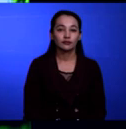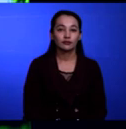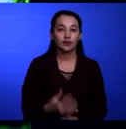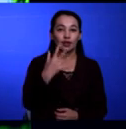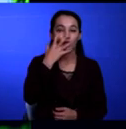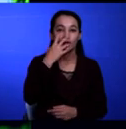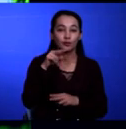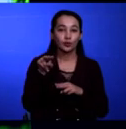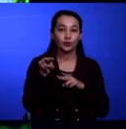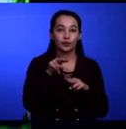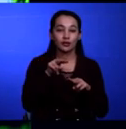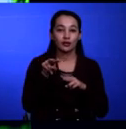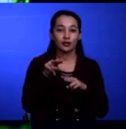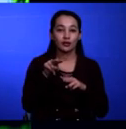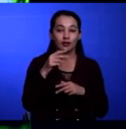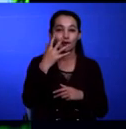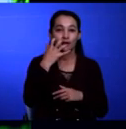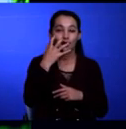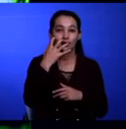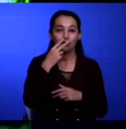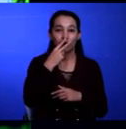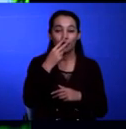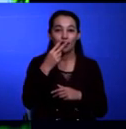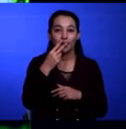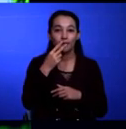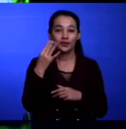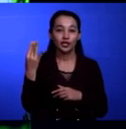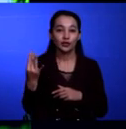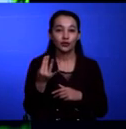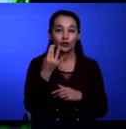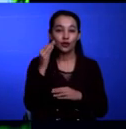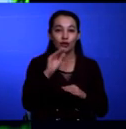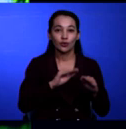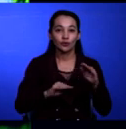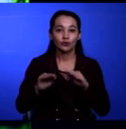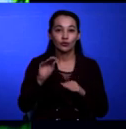Rasmni kuzating. Rasm asosida hikoya tuzib yozing.